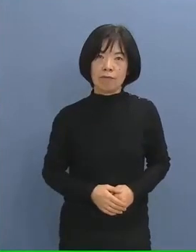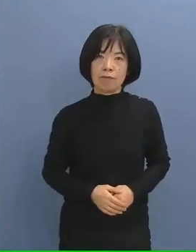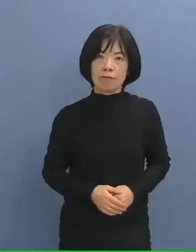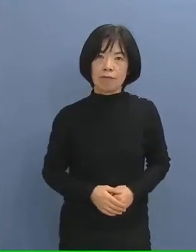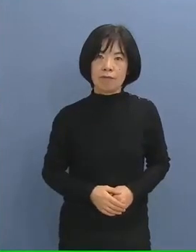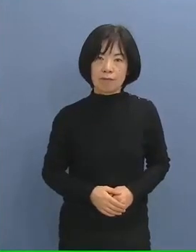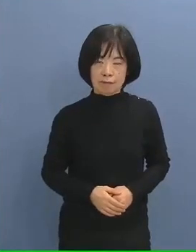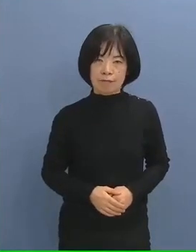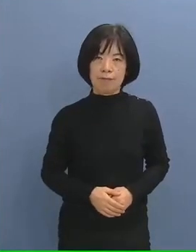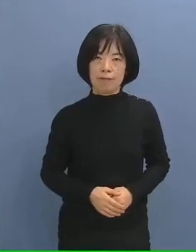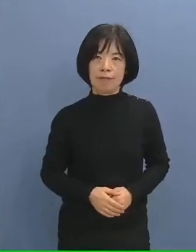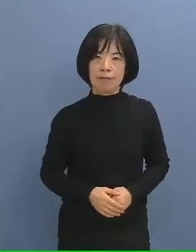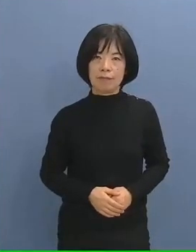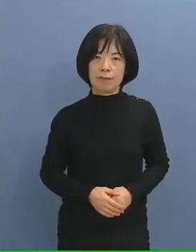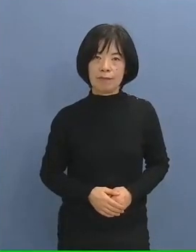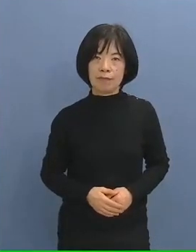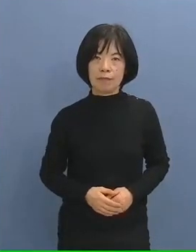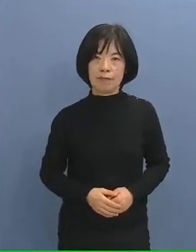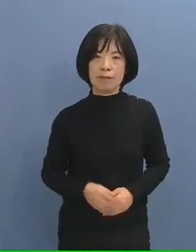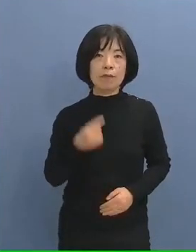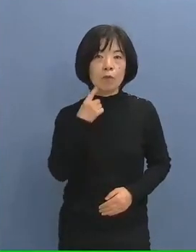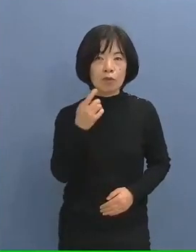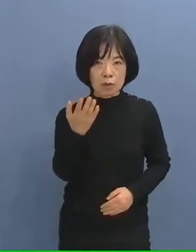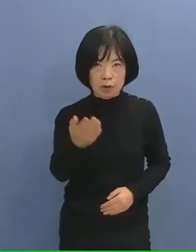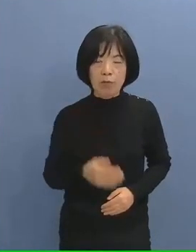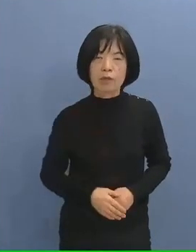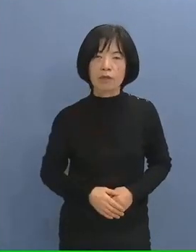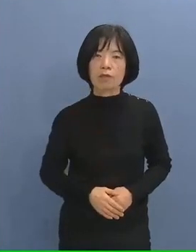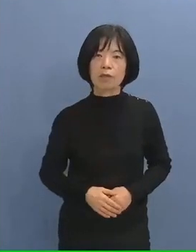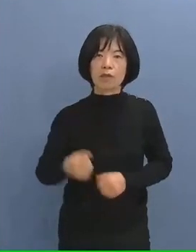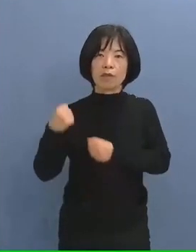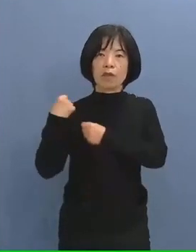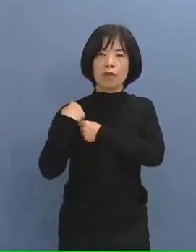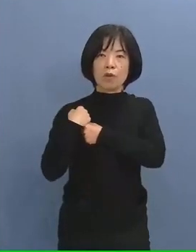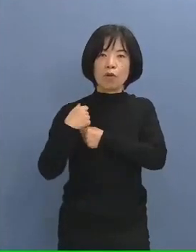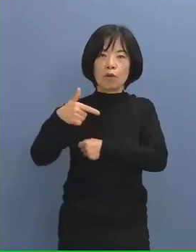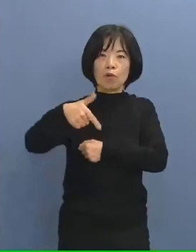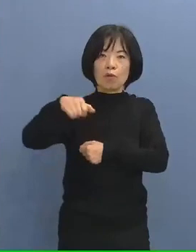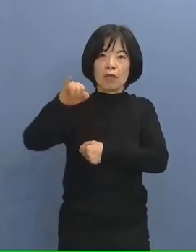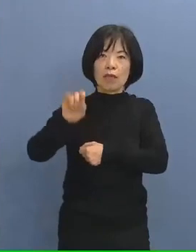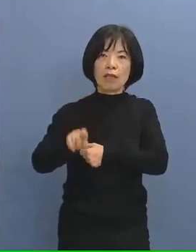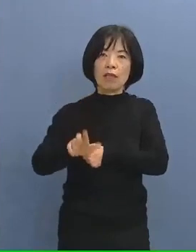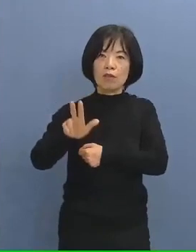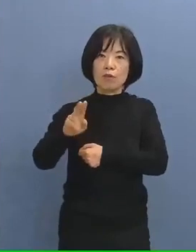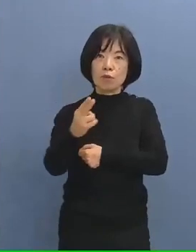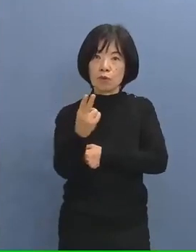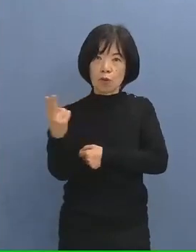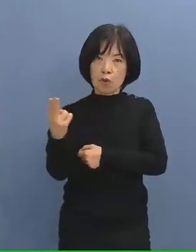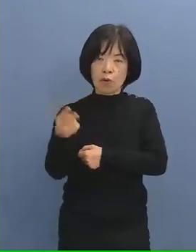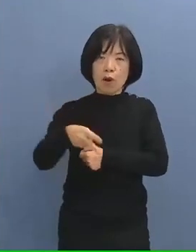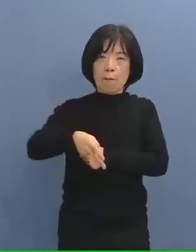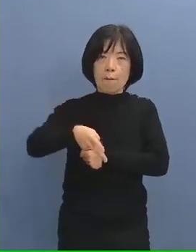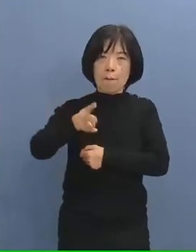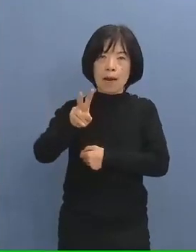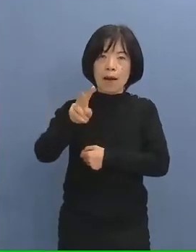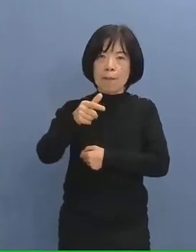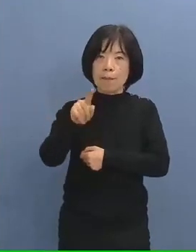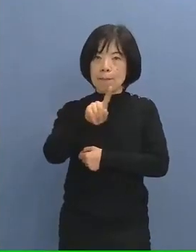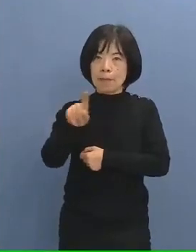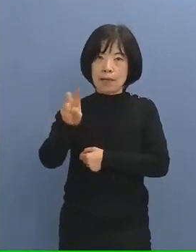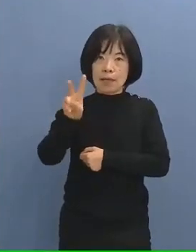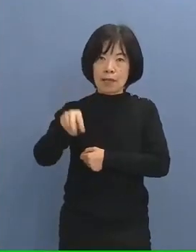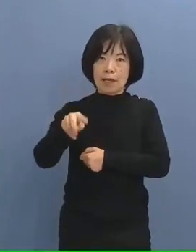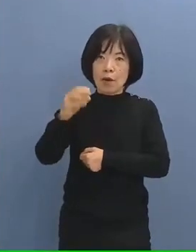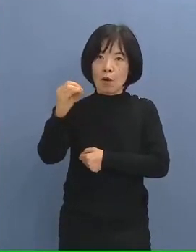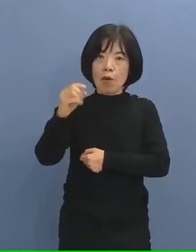別件でお伺いします。兵庫フィールドパビリオンについてお伺いします。先週16日で強化募集期限を